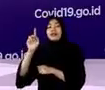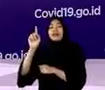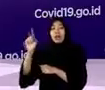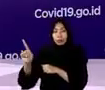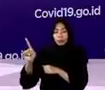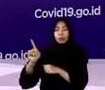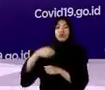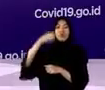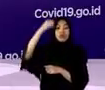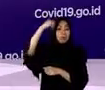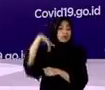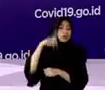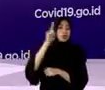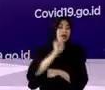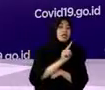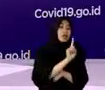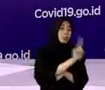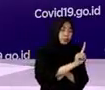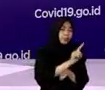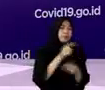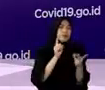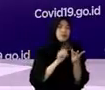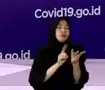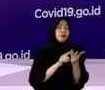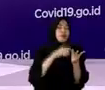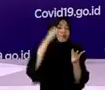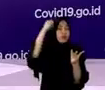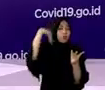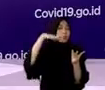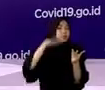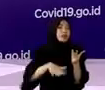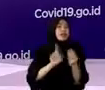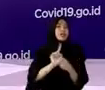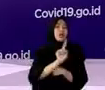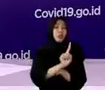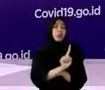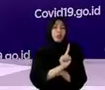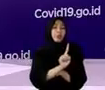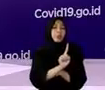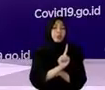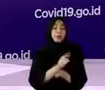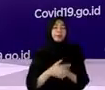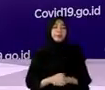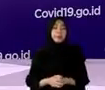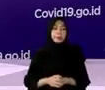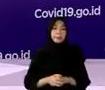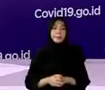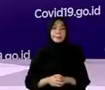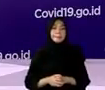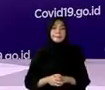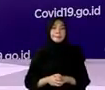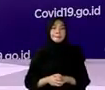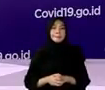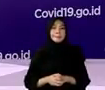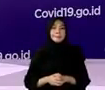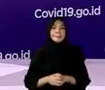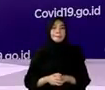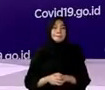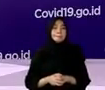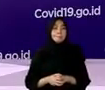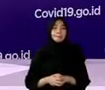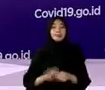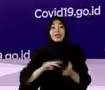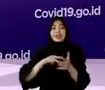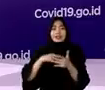dari Sumatera Utara, dan 1 dari Sumatera Selatan. Apa yang saya sampaikan ini adalah bentuk